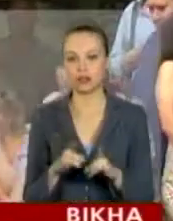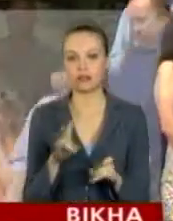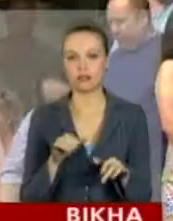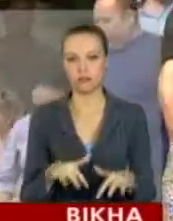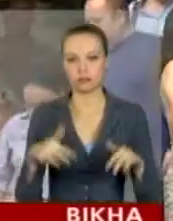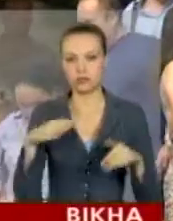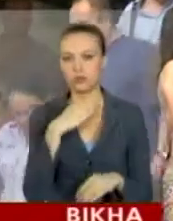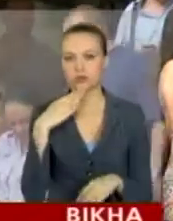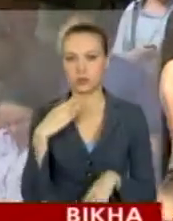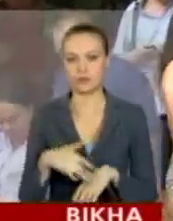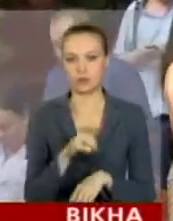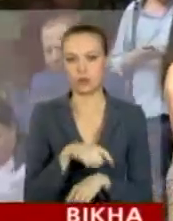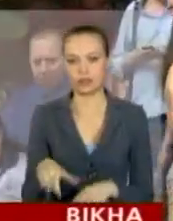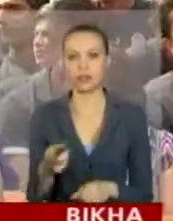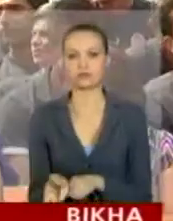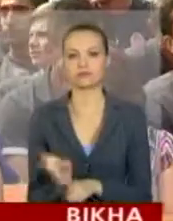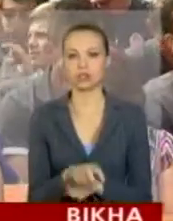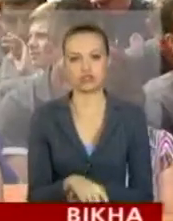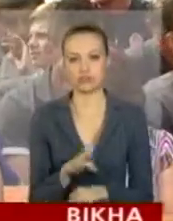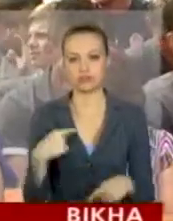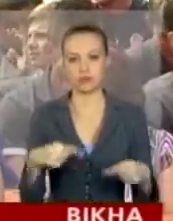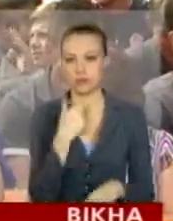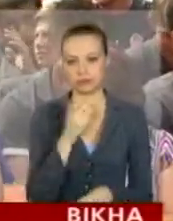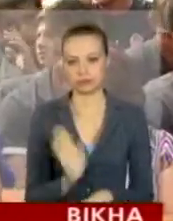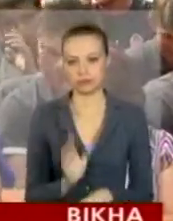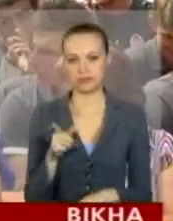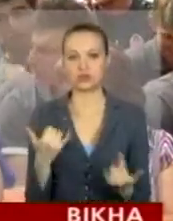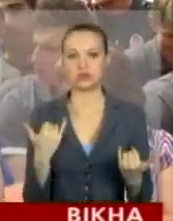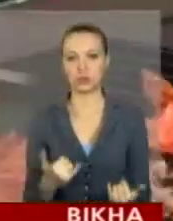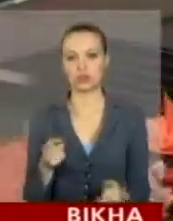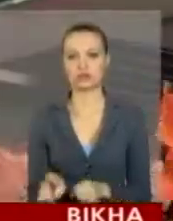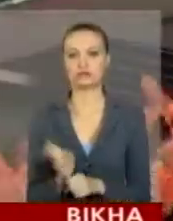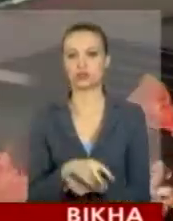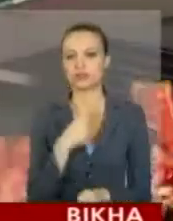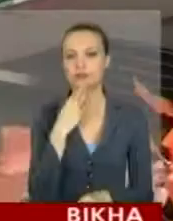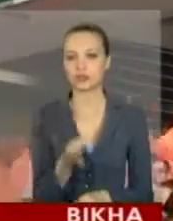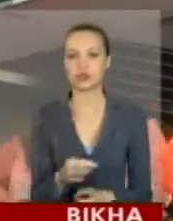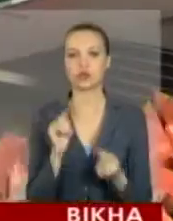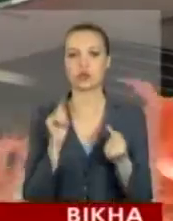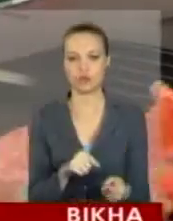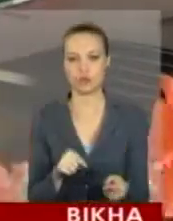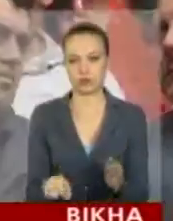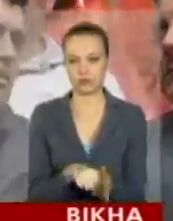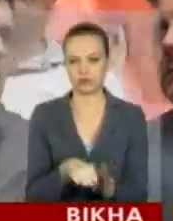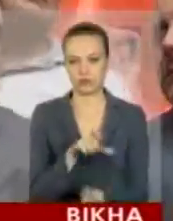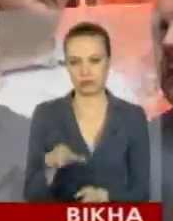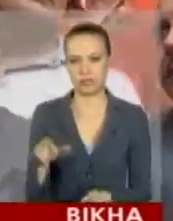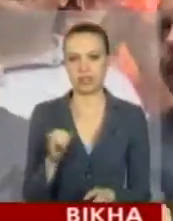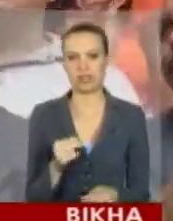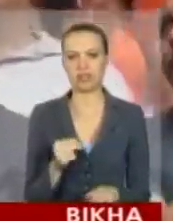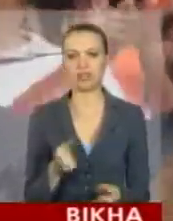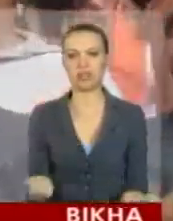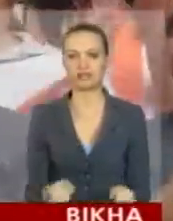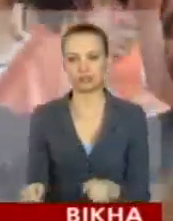місцях сотні вболівальників. Проте прийшли вони не на футбольний матч. Сьогодні вони тут висловлюються проти свавілля та мародерства